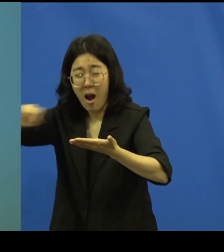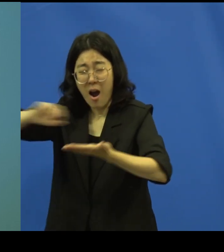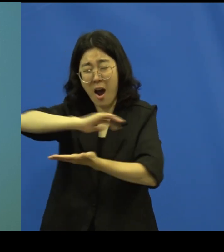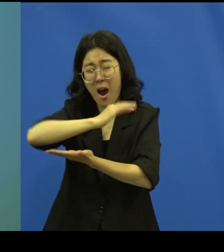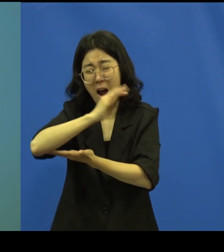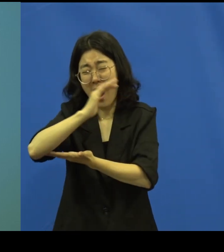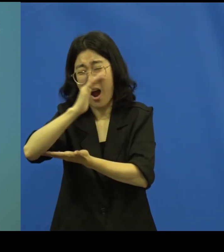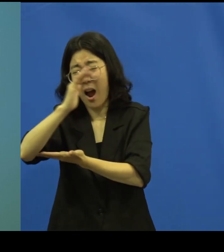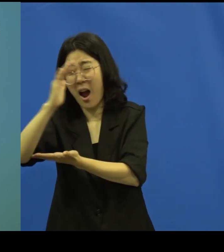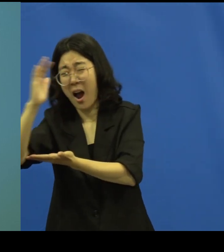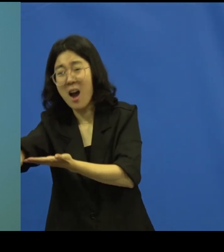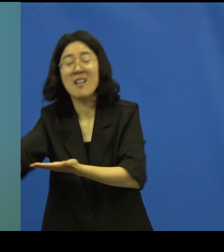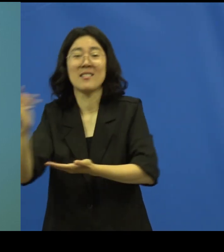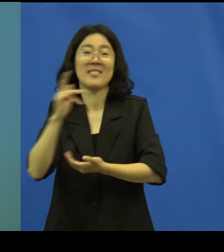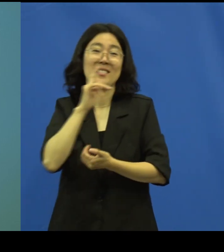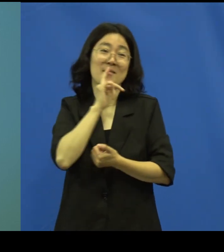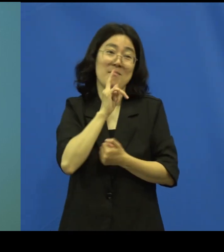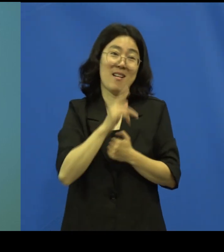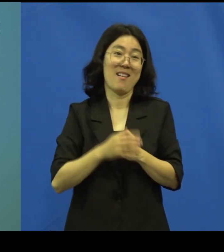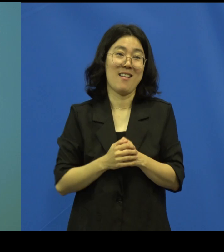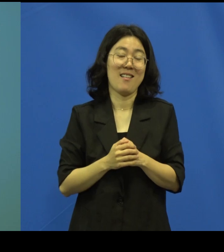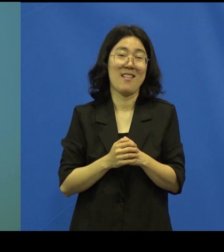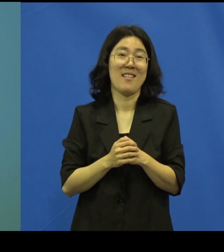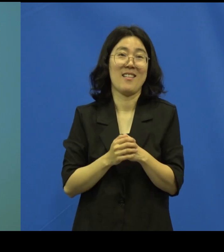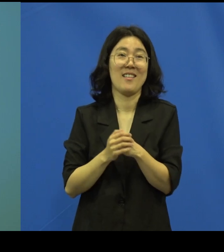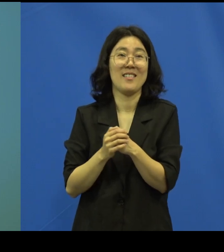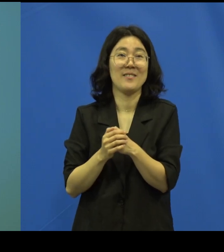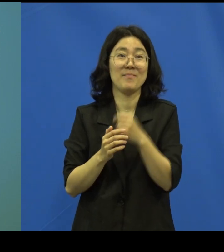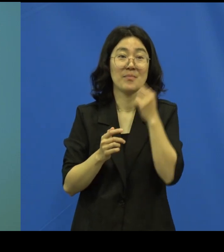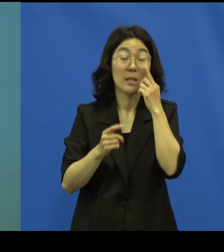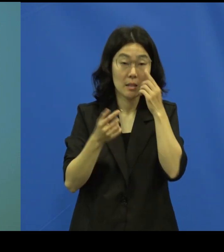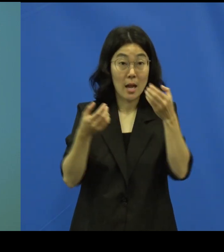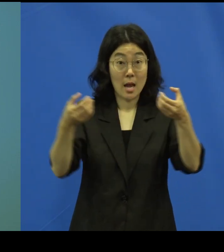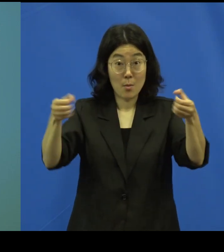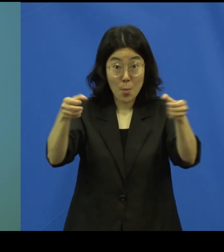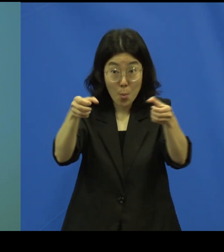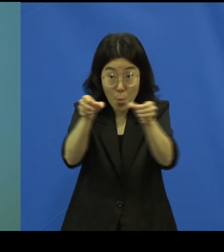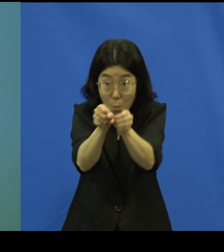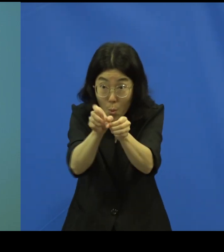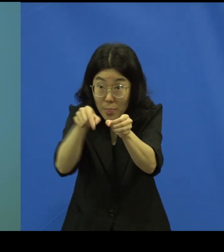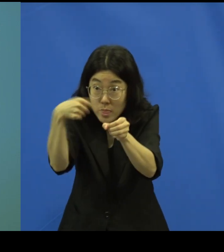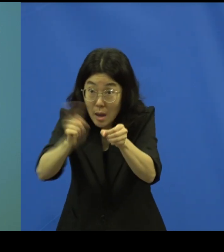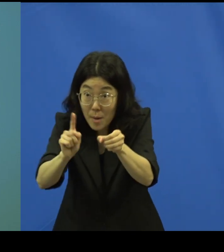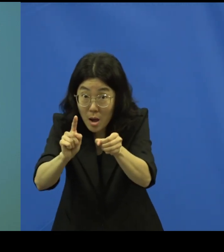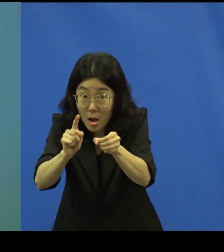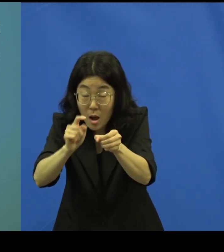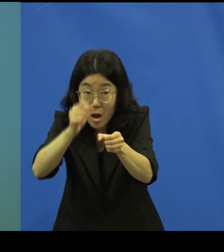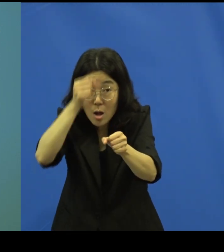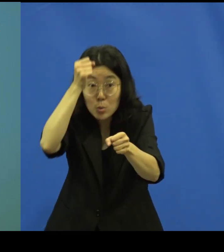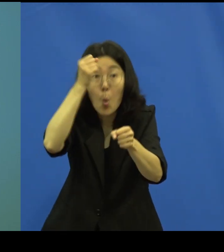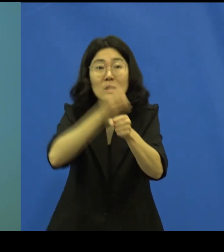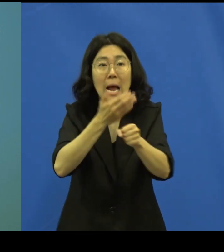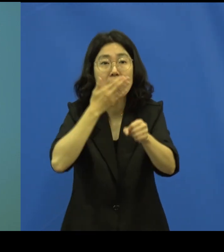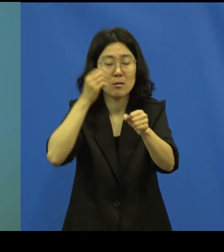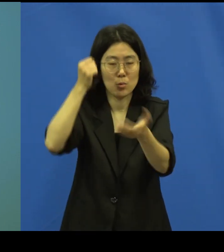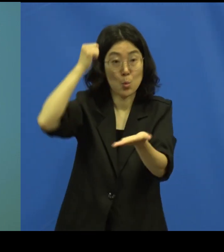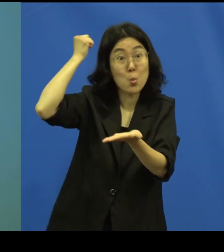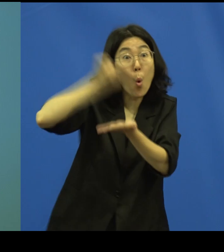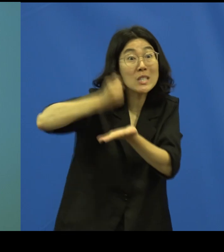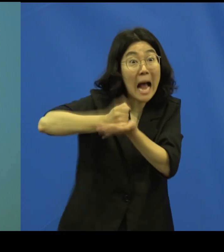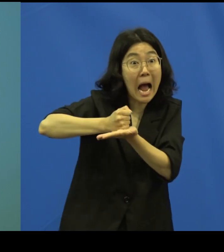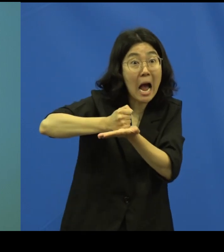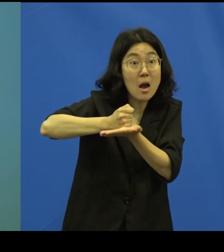양이 들어있다는 거예요. 간단하지 않고. 근데 7개의 도장으로 봉인이 되어 있다. 그